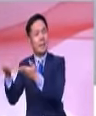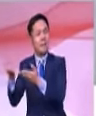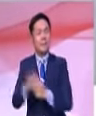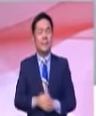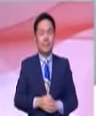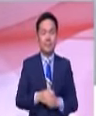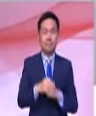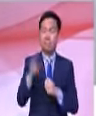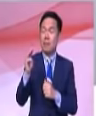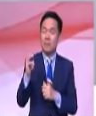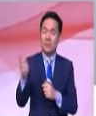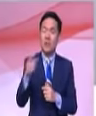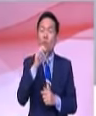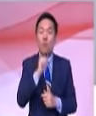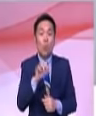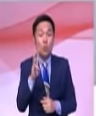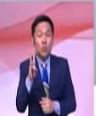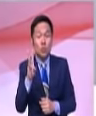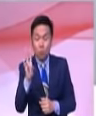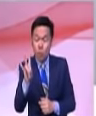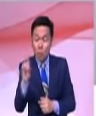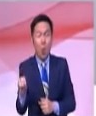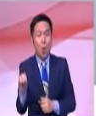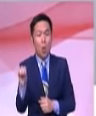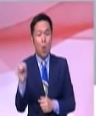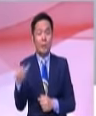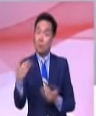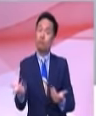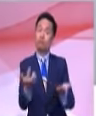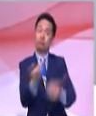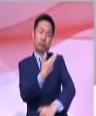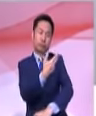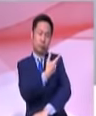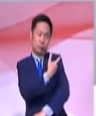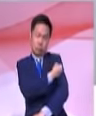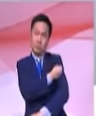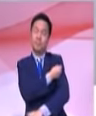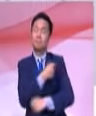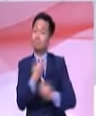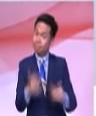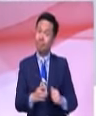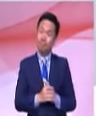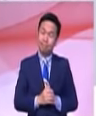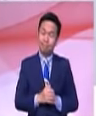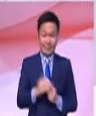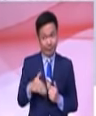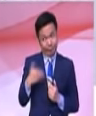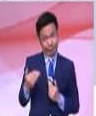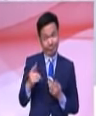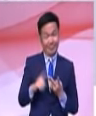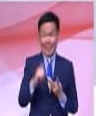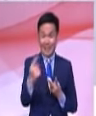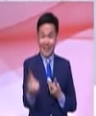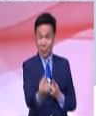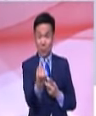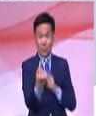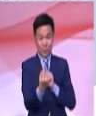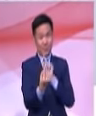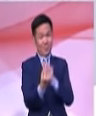Asyik bin Mawar yang berusia 70 tahun, salah seorang penerima suntikan. Seterusnya kita bersama seorang